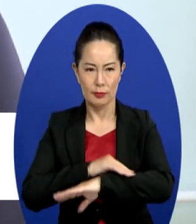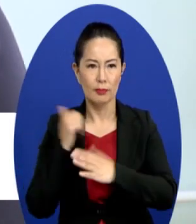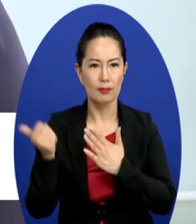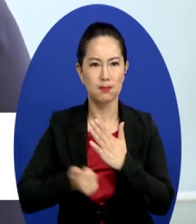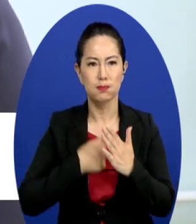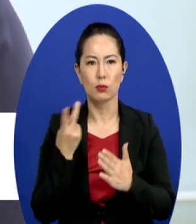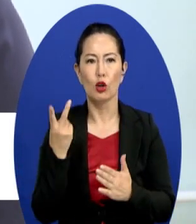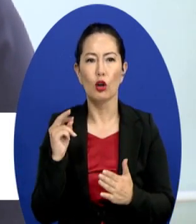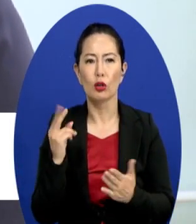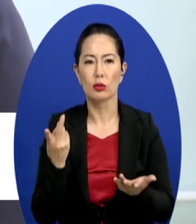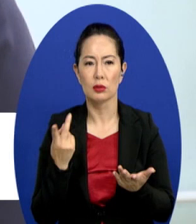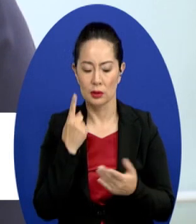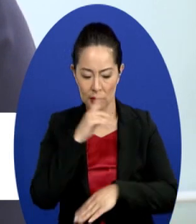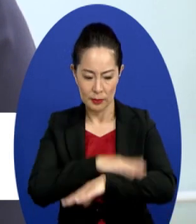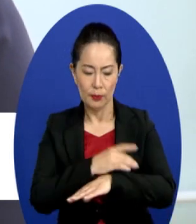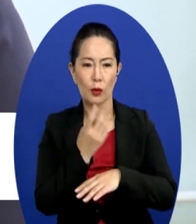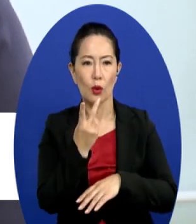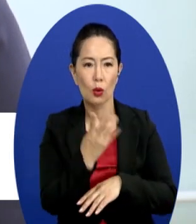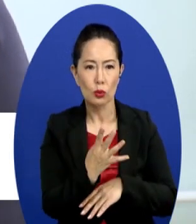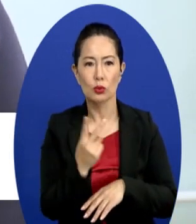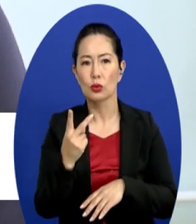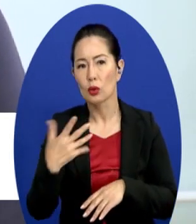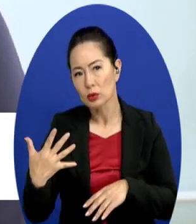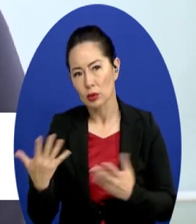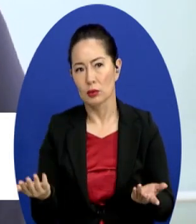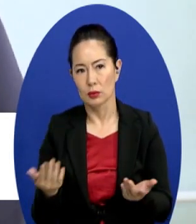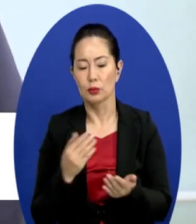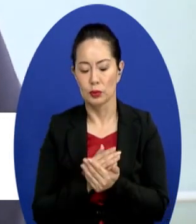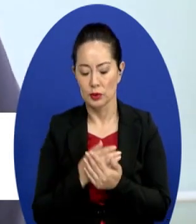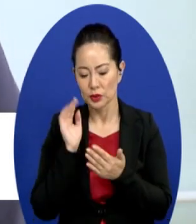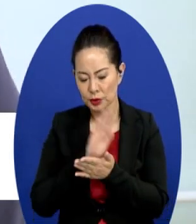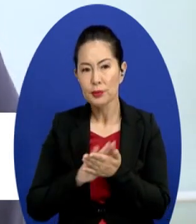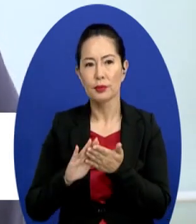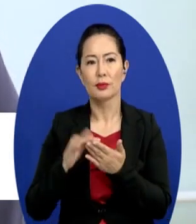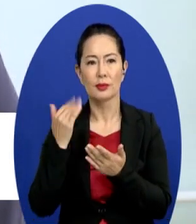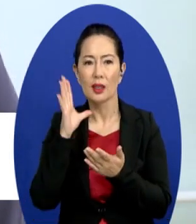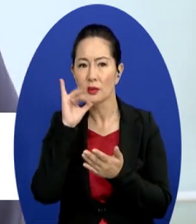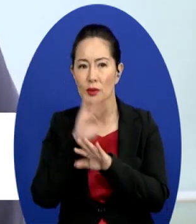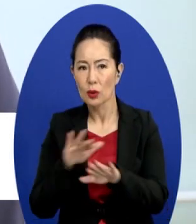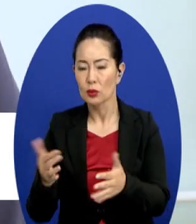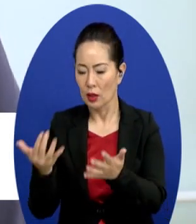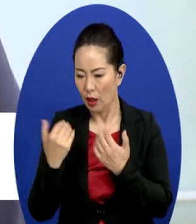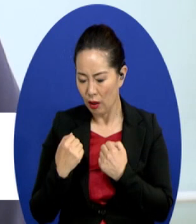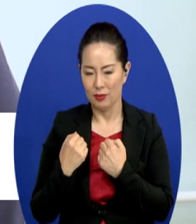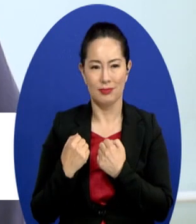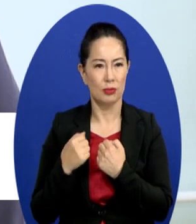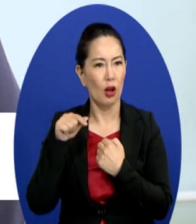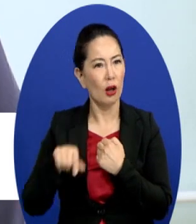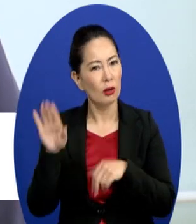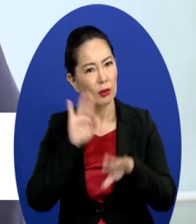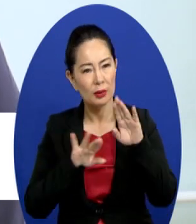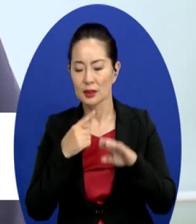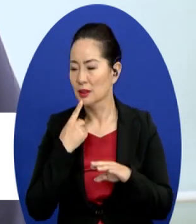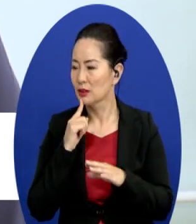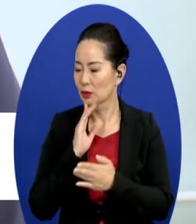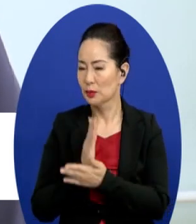гээд байгаа болохоор нэг ангид бас нэг 24 25 хүүхд л оногдчихо. Тэгэхээр шинээр одоо 5 настай хүүхд авна гэхэд яг өнөөдрийн байдлаар бол